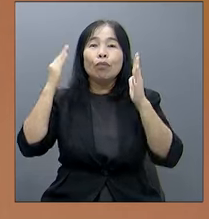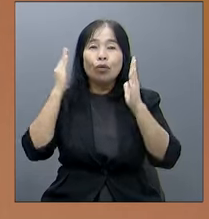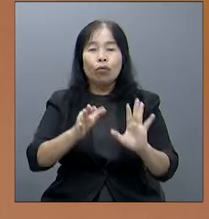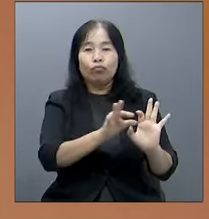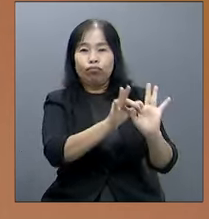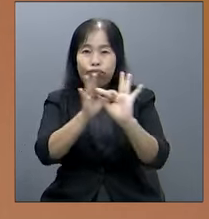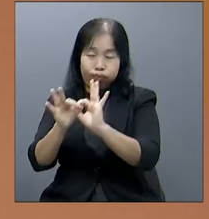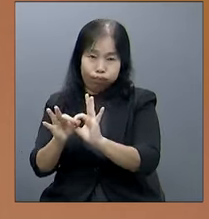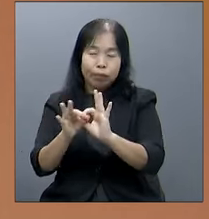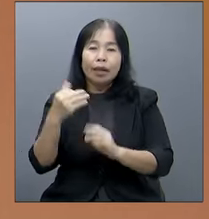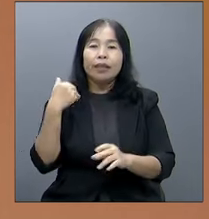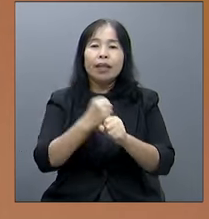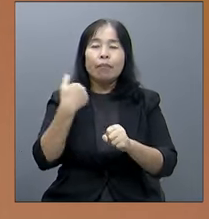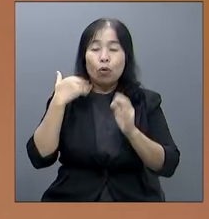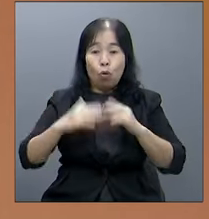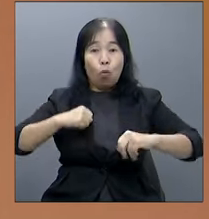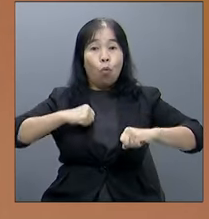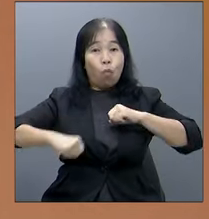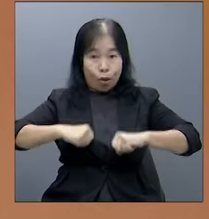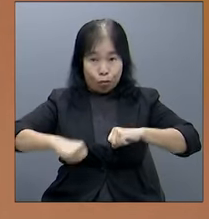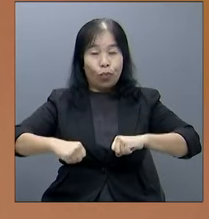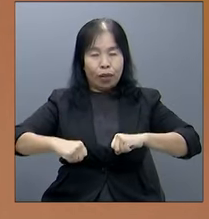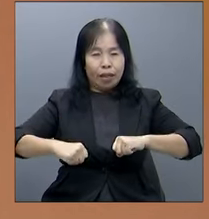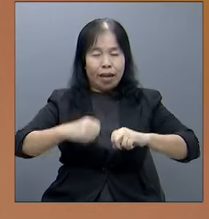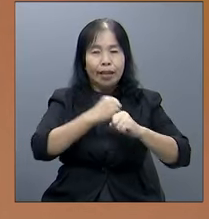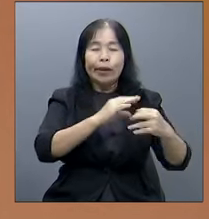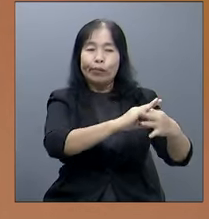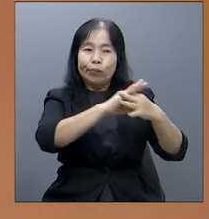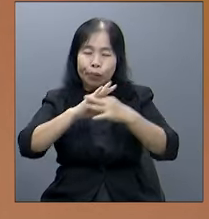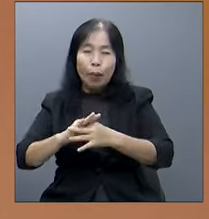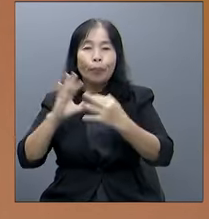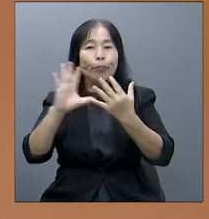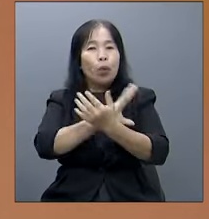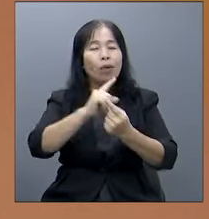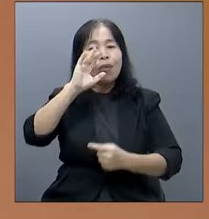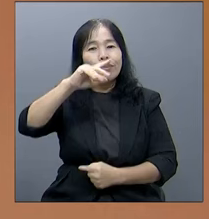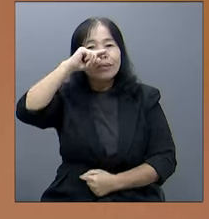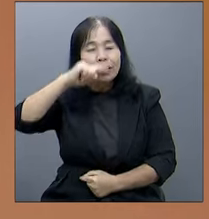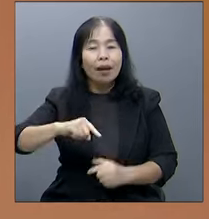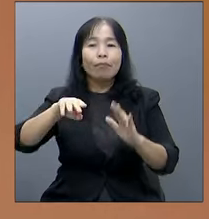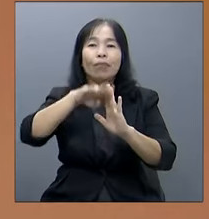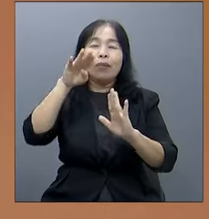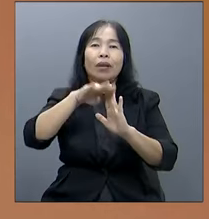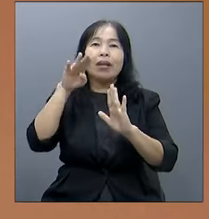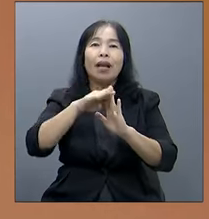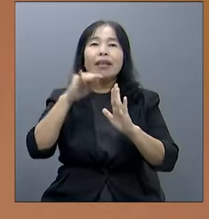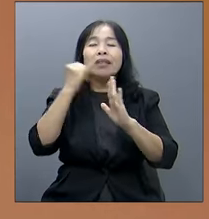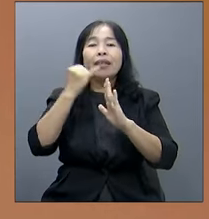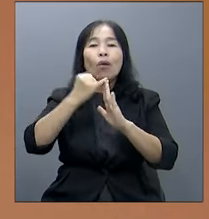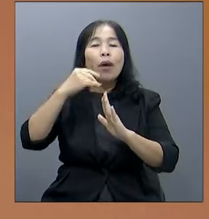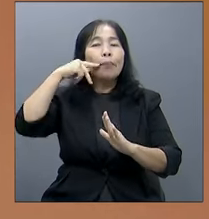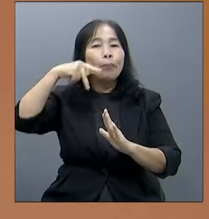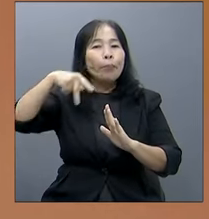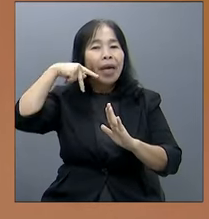แข่แนงนี้ต่อเป็คนบtoneให่ เพื่อที่จะสื่บสาร เรื่องของตงร้านนาคนบ.. Yep.erumก